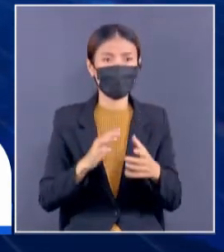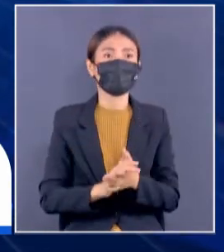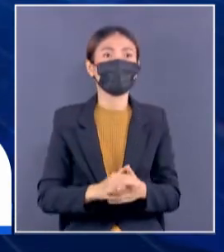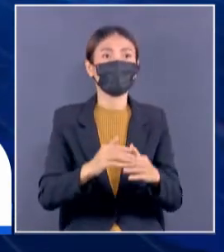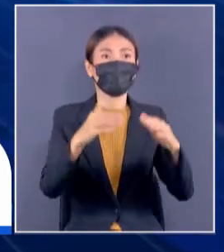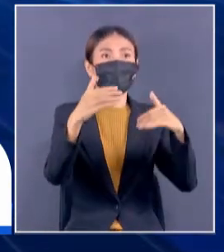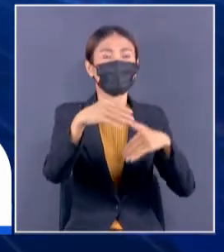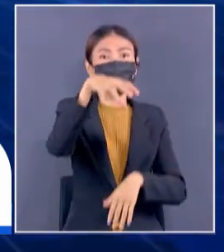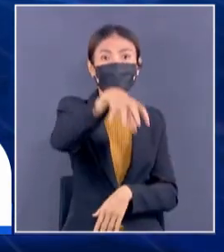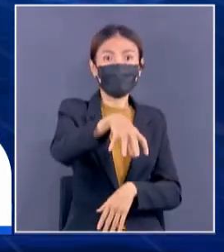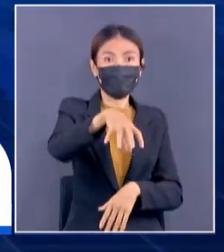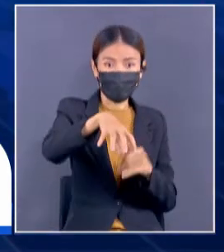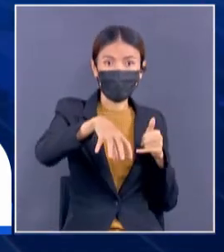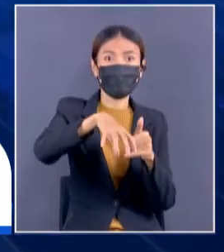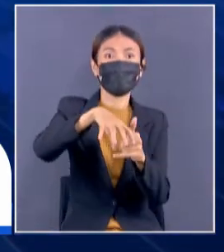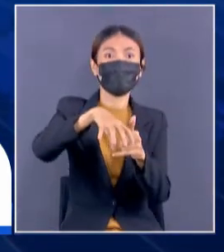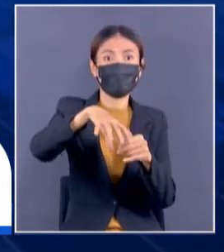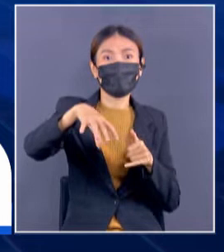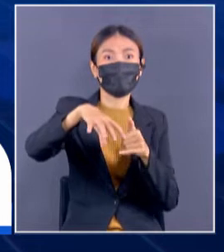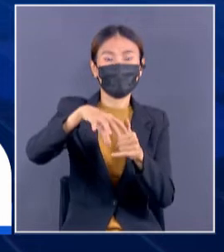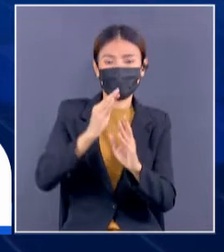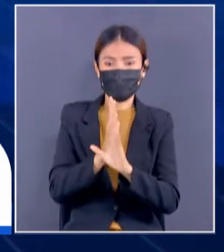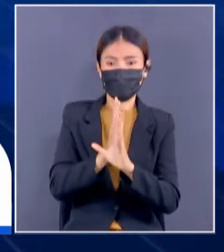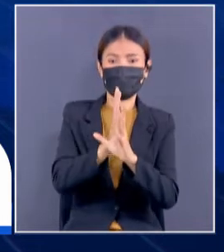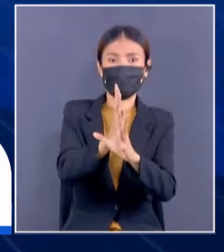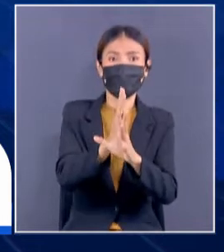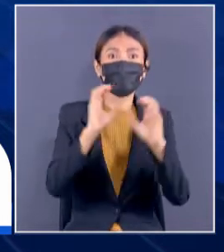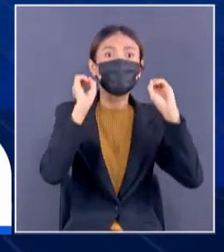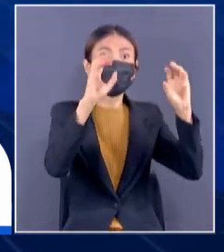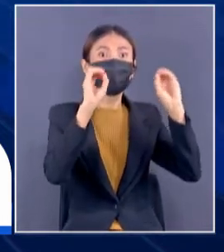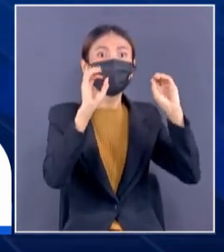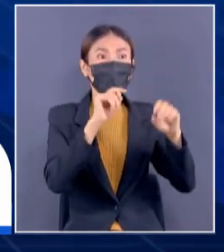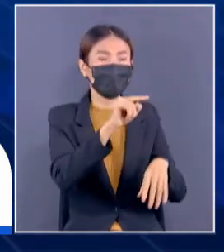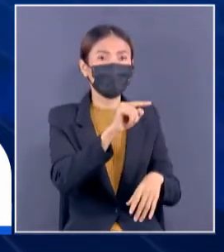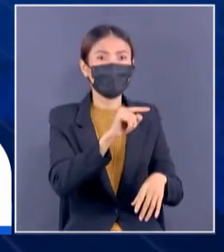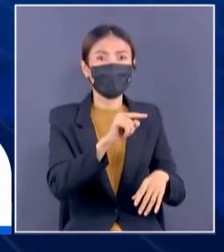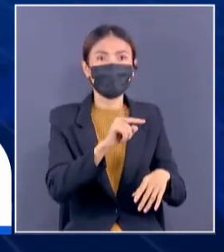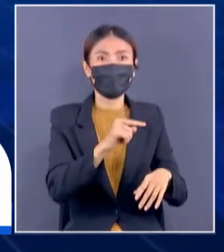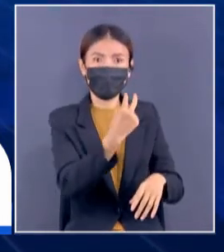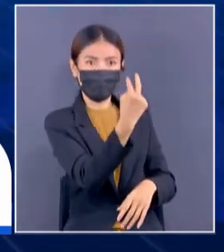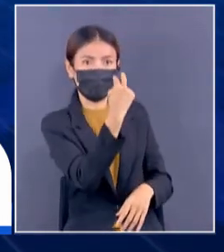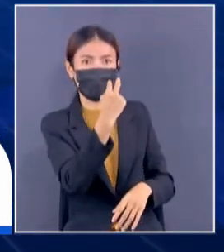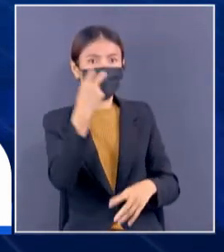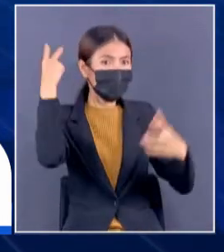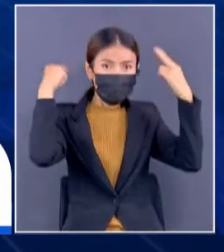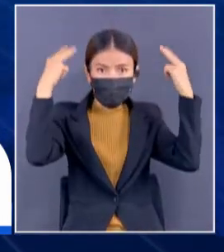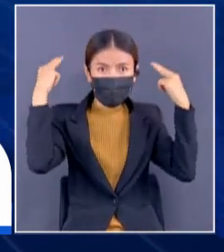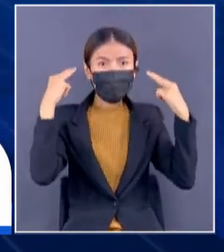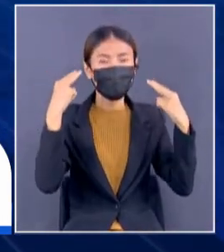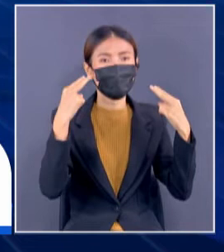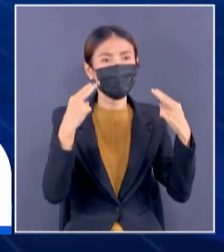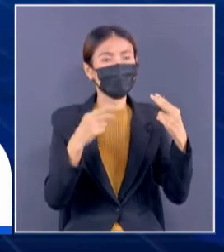ประชุมกลับถูกอาจารย์ของมหาวิทยาลัยเนี่ยตัดผมนะครับแล้วบอกกับน้องบอกว่าอาจารย์บ